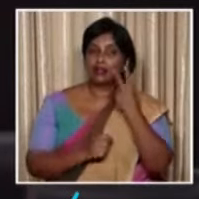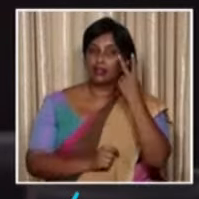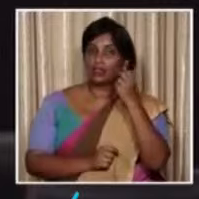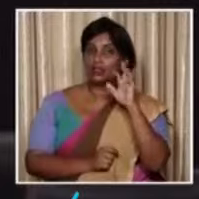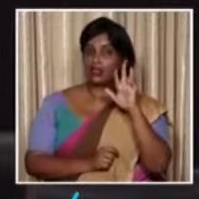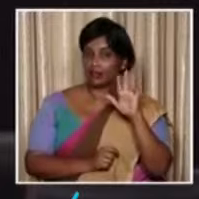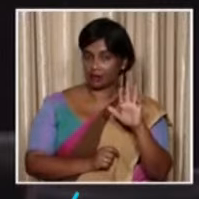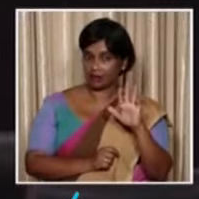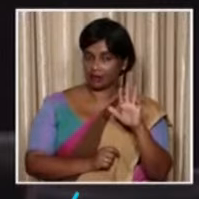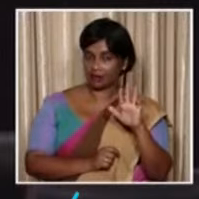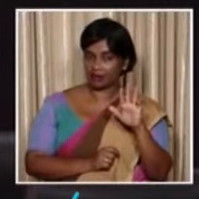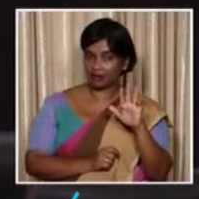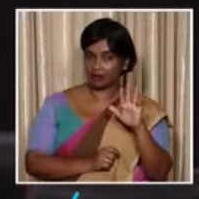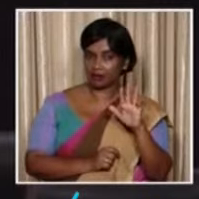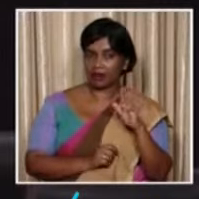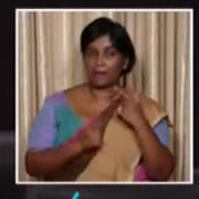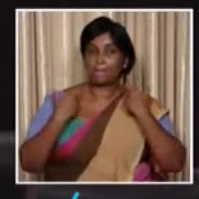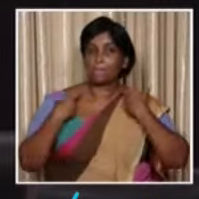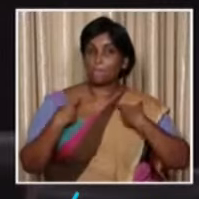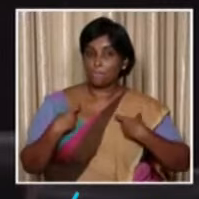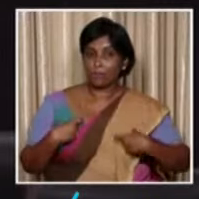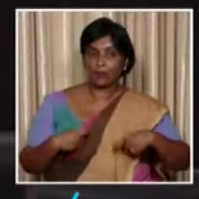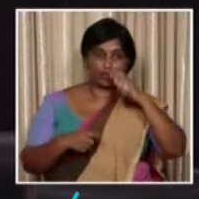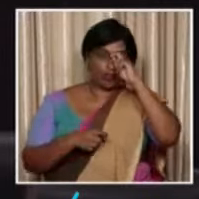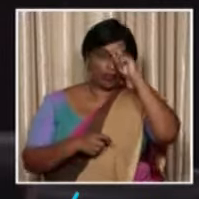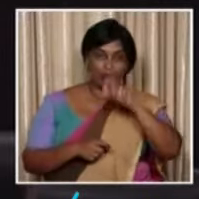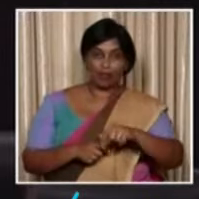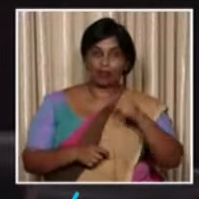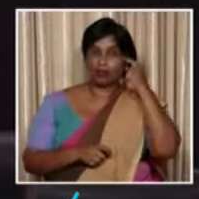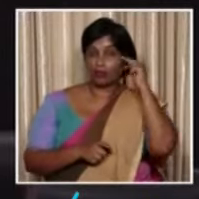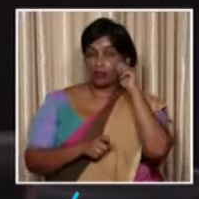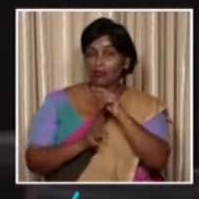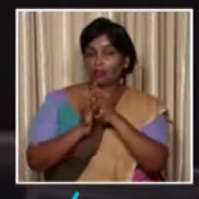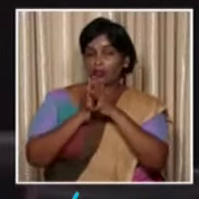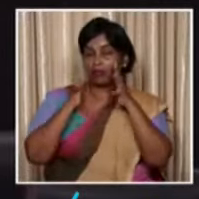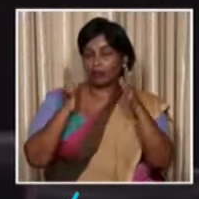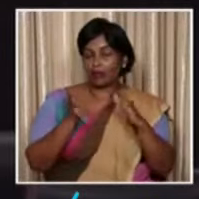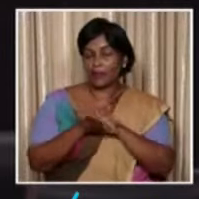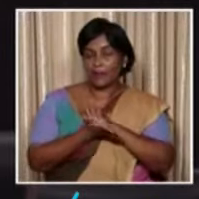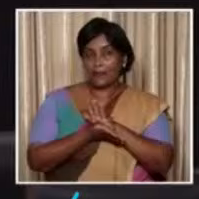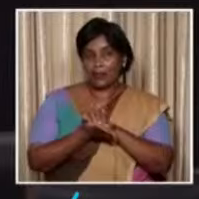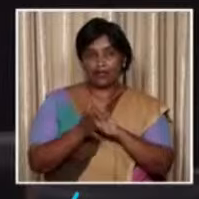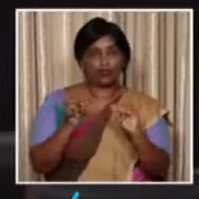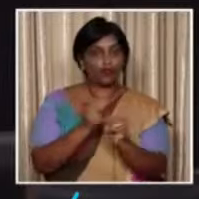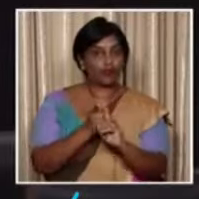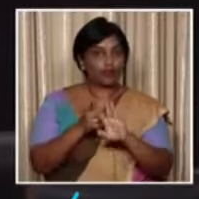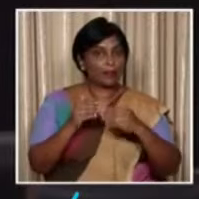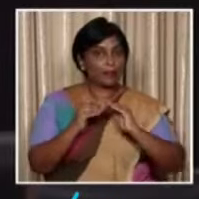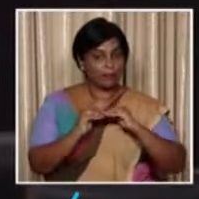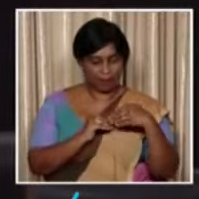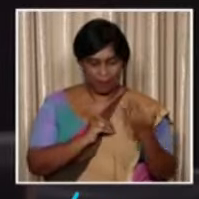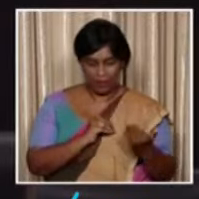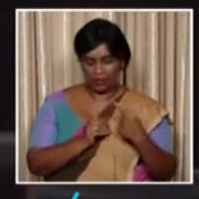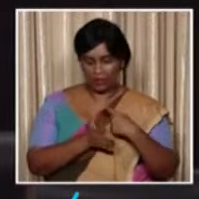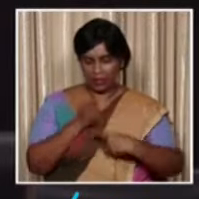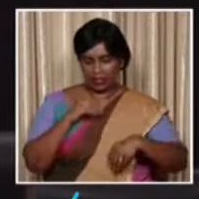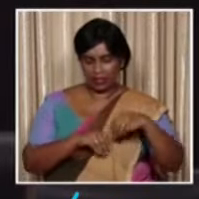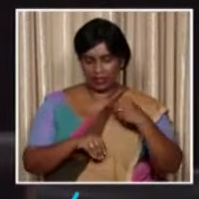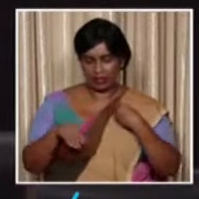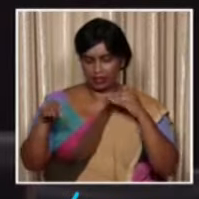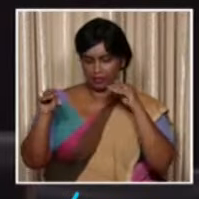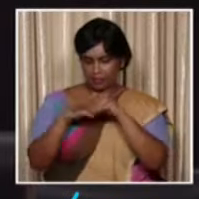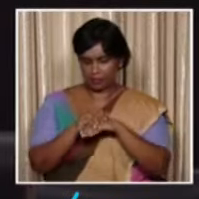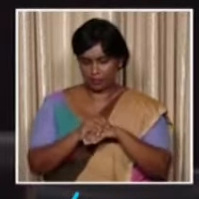नमे महिंद राजपक्ष महात्म्य पिलिबंदो लुकु पहदी मक्क युद्ध पासे देशपाल